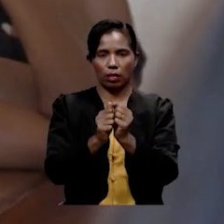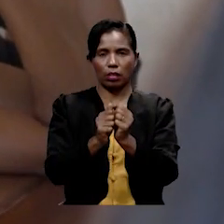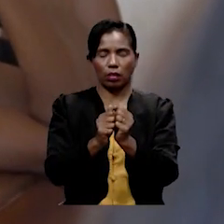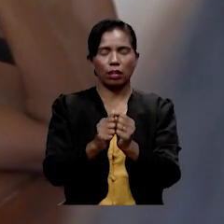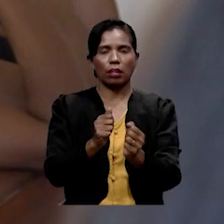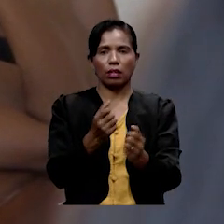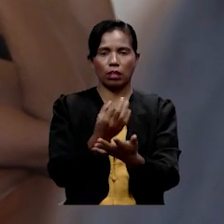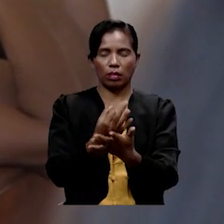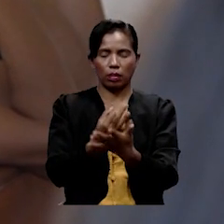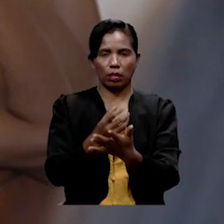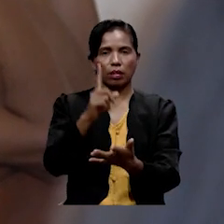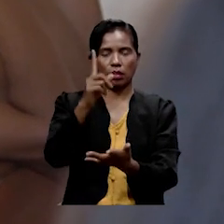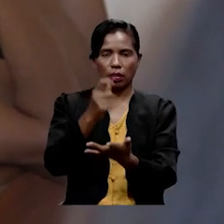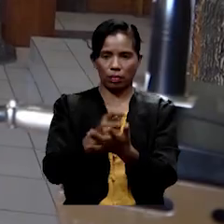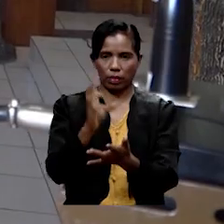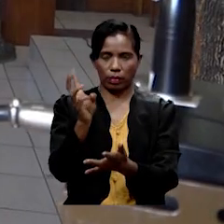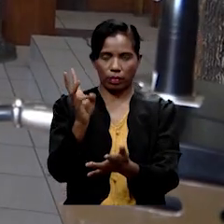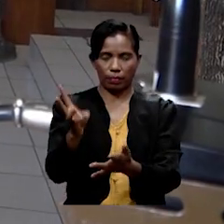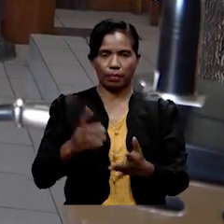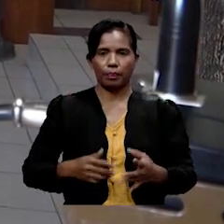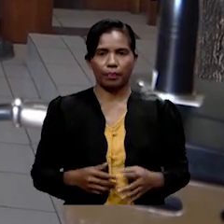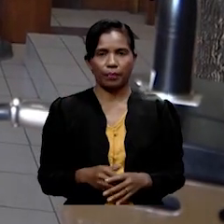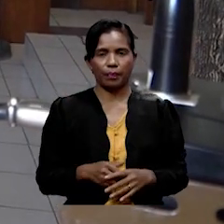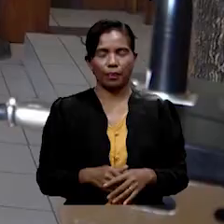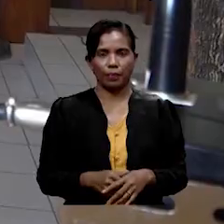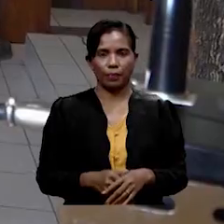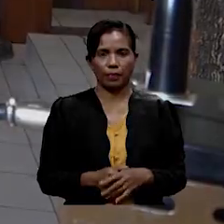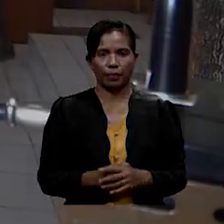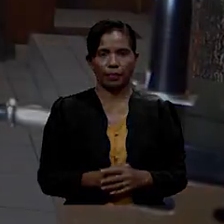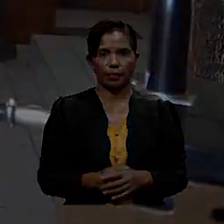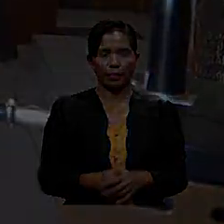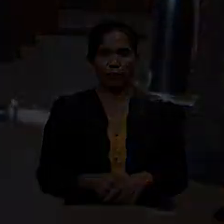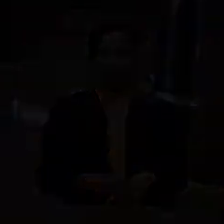amerikano rihung idan nenulu. Lapaldina de Carvalho, Tito Silva, Ziemen.